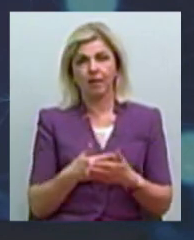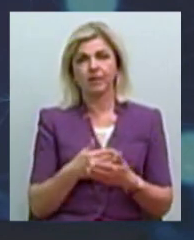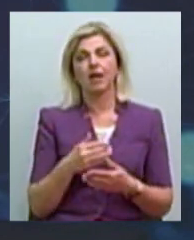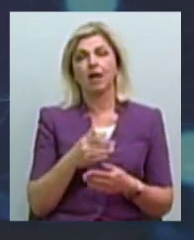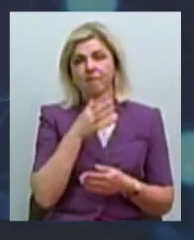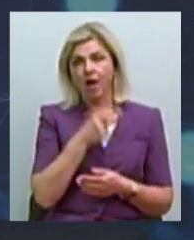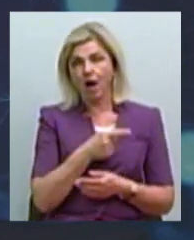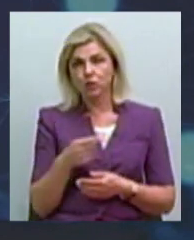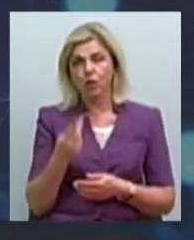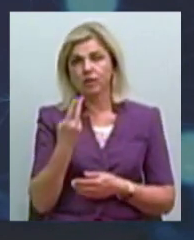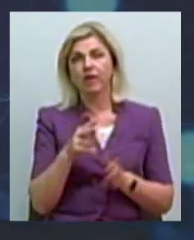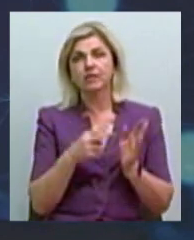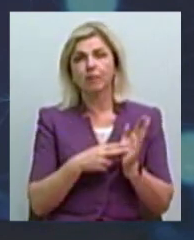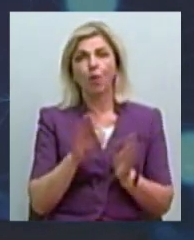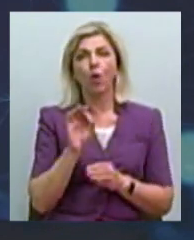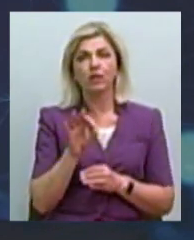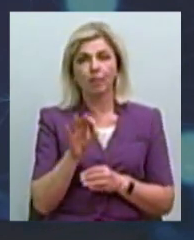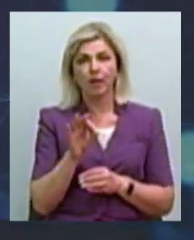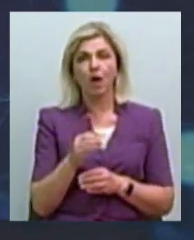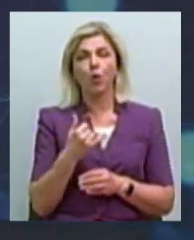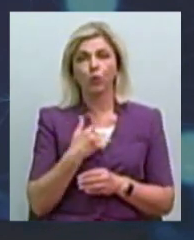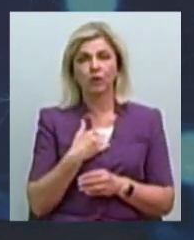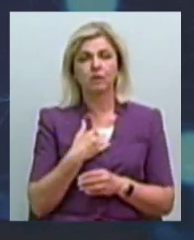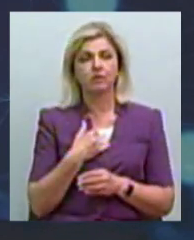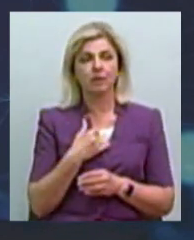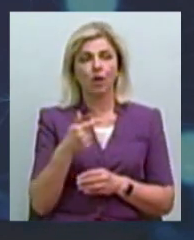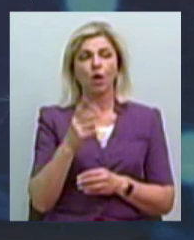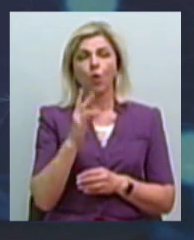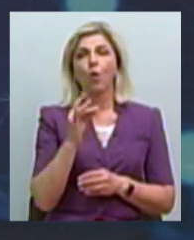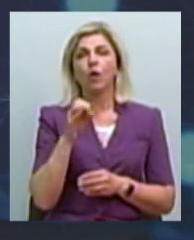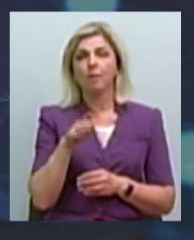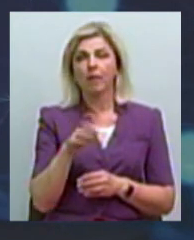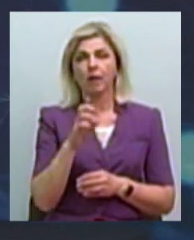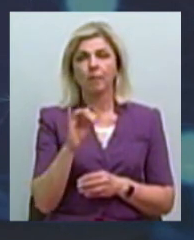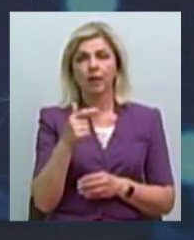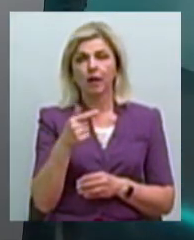Между прочим, вот 27 октября у нас форум Big Money.